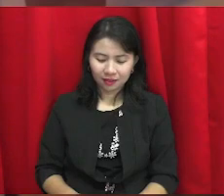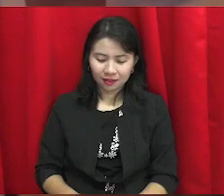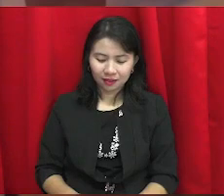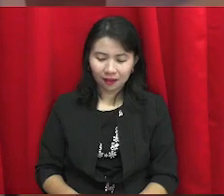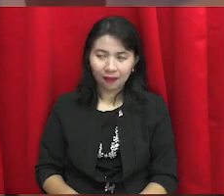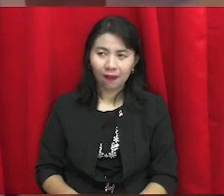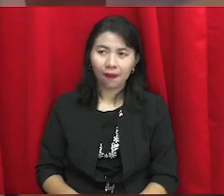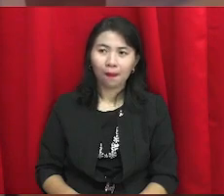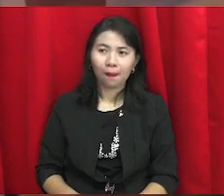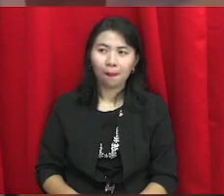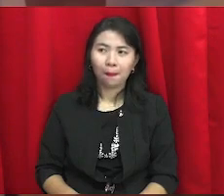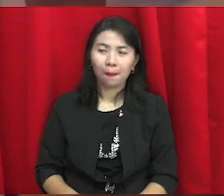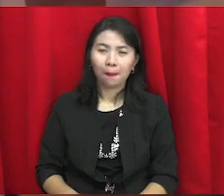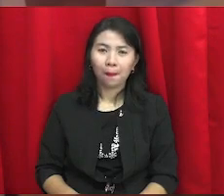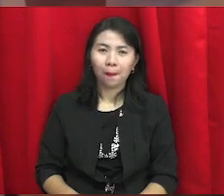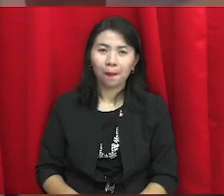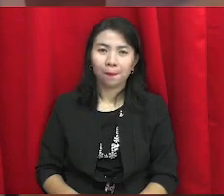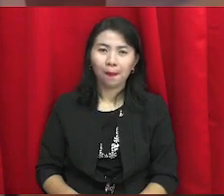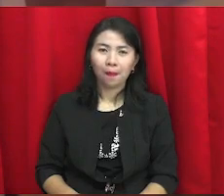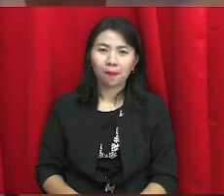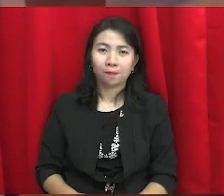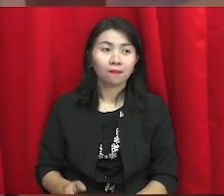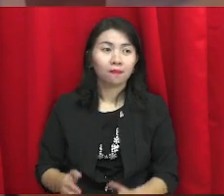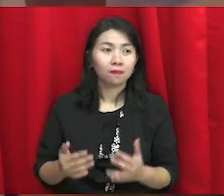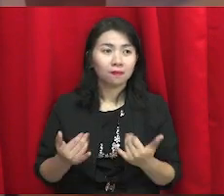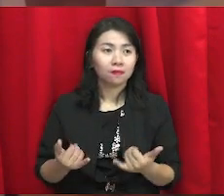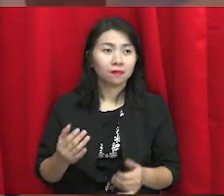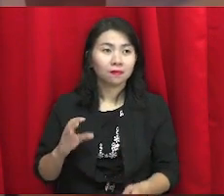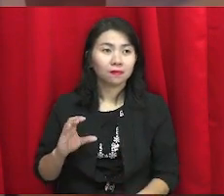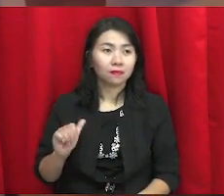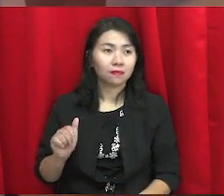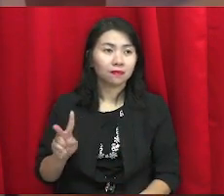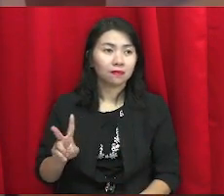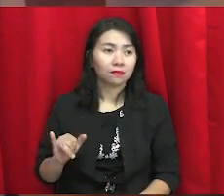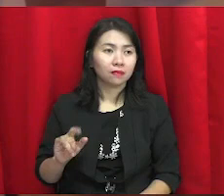mo ulo. Alam mo ba na ang Cavite ngayon nasa north na?